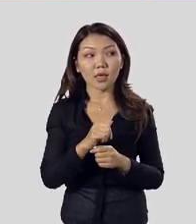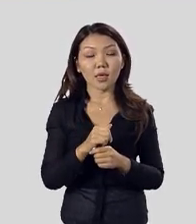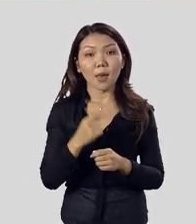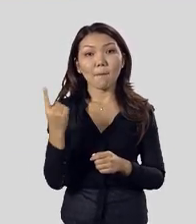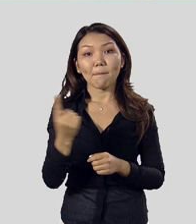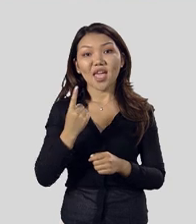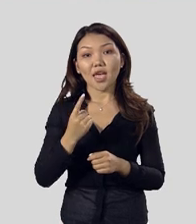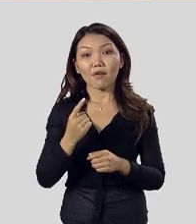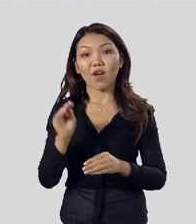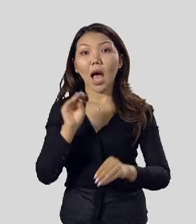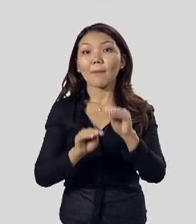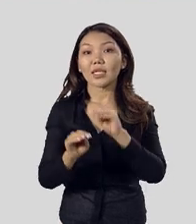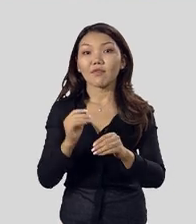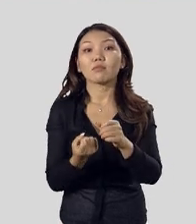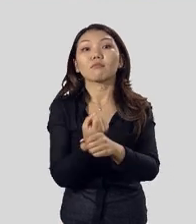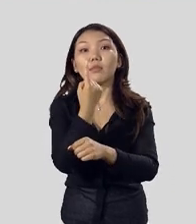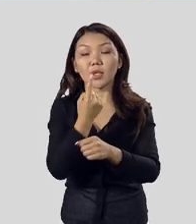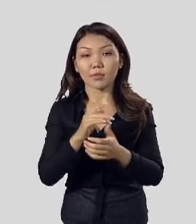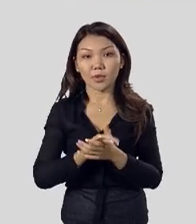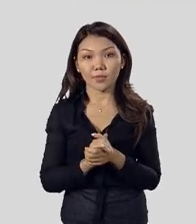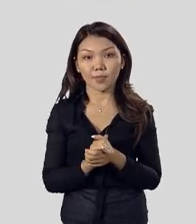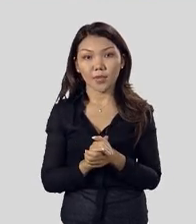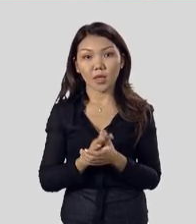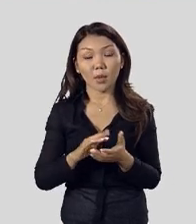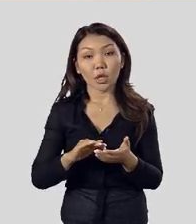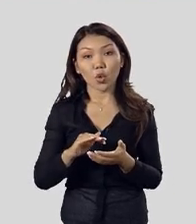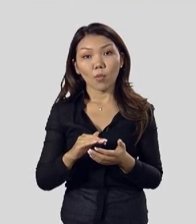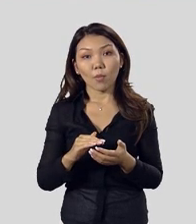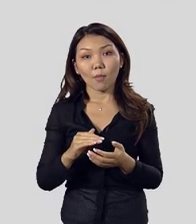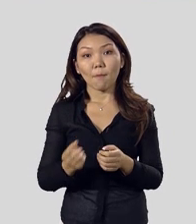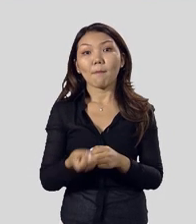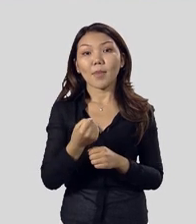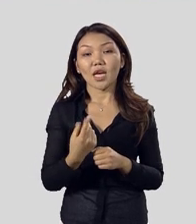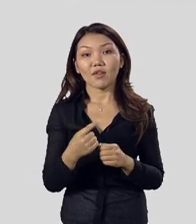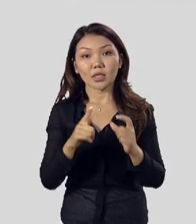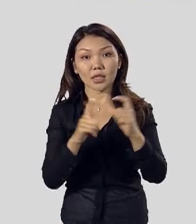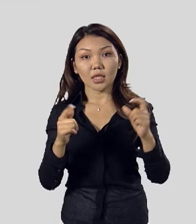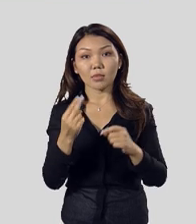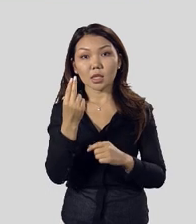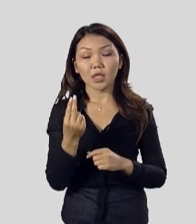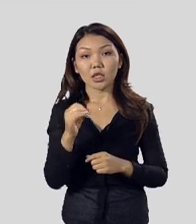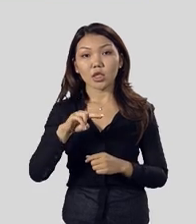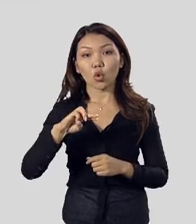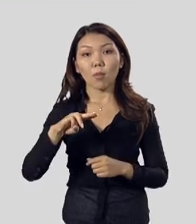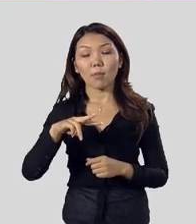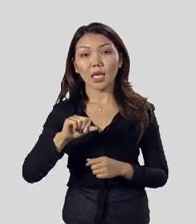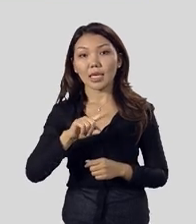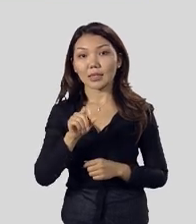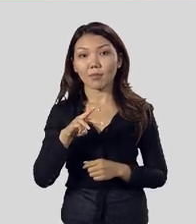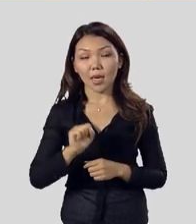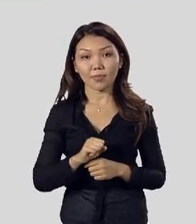в дальнейшем появился термин цитоплазма в конце девятнадцатого века